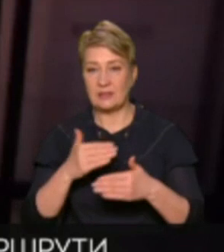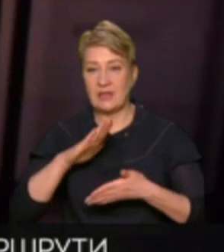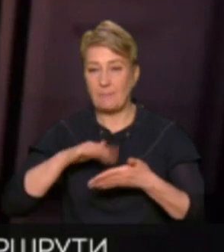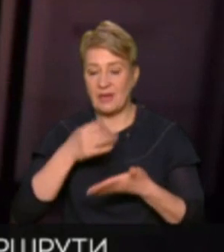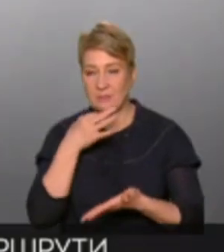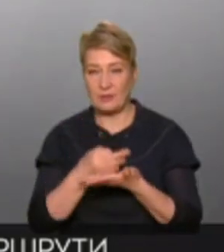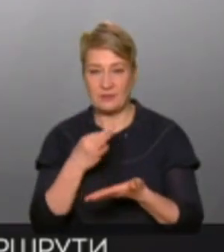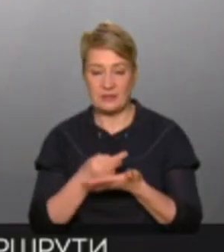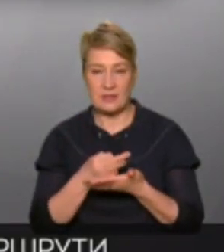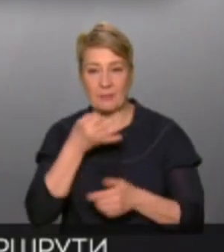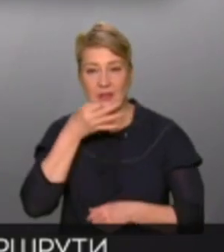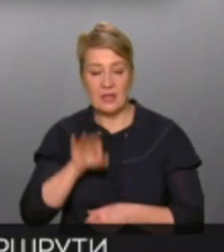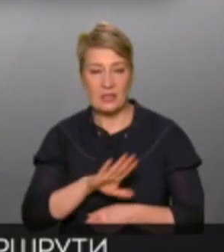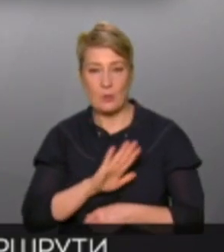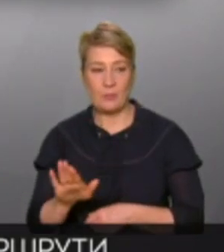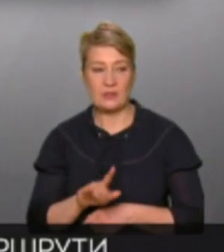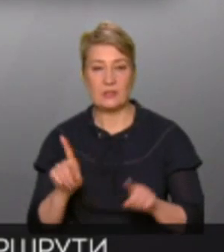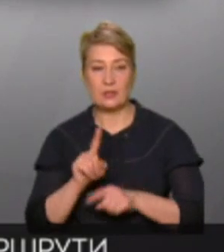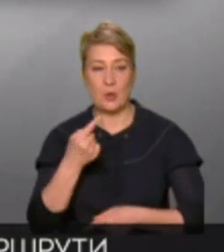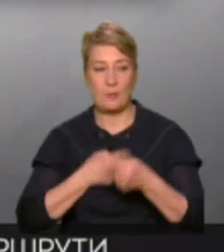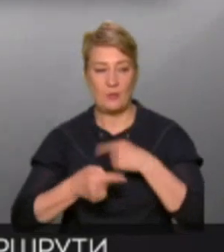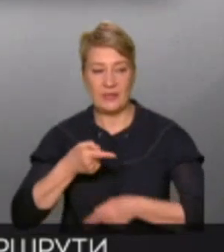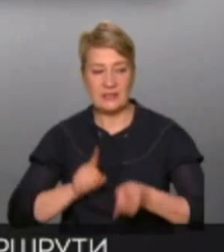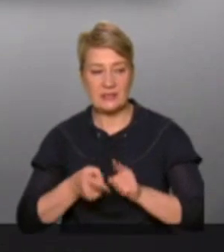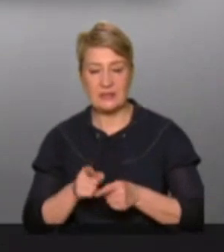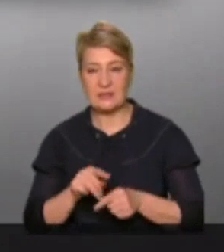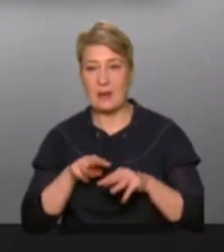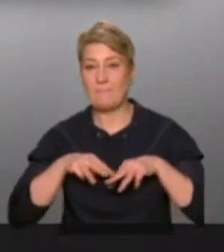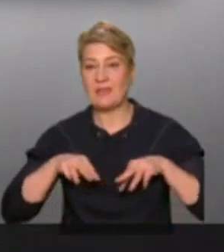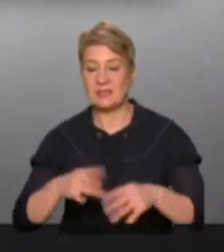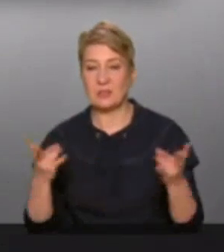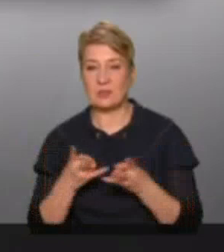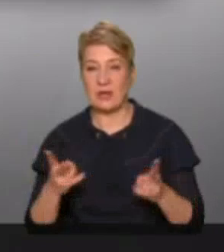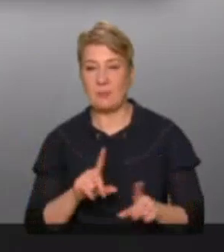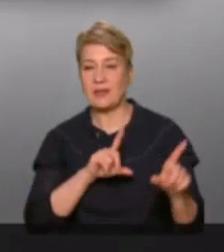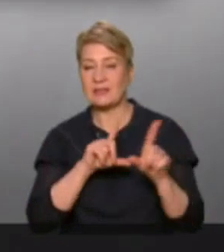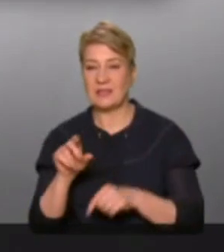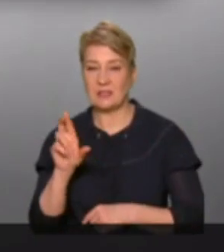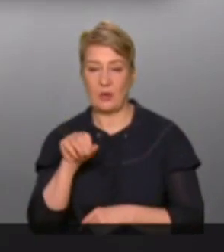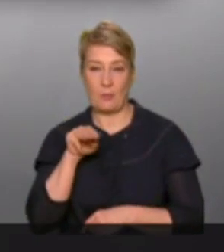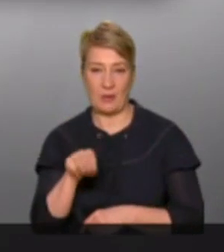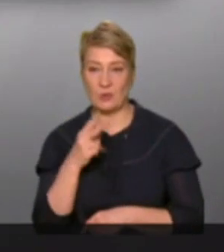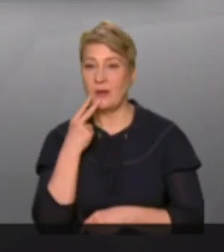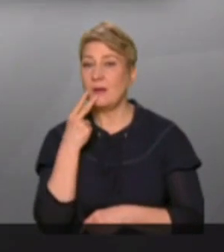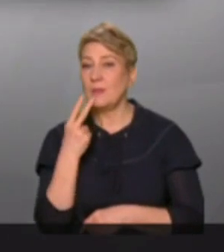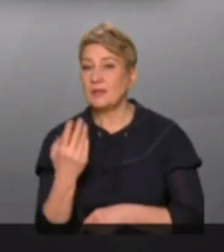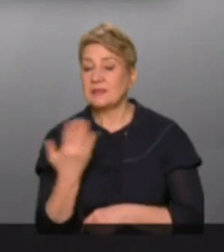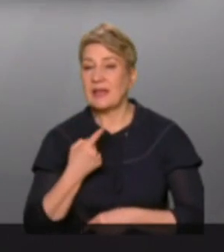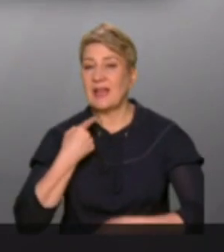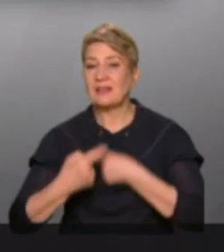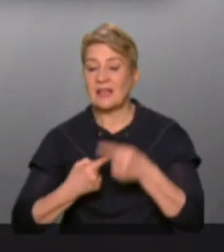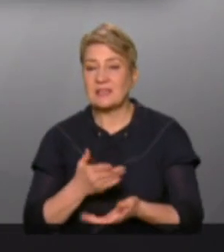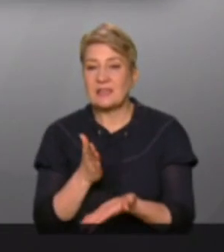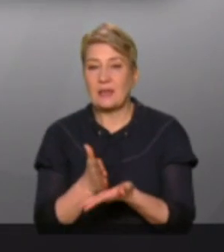та некомпетентним. Щоб повернутися у реальність, міністру треба з'їздити в Бахмут і подивитись, які наслідки має